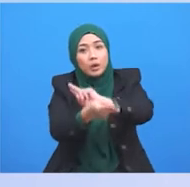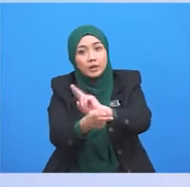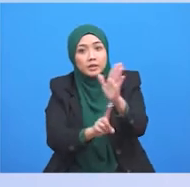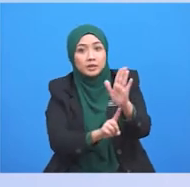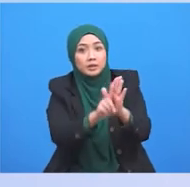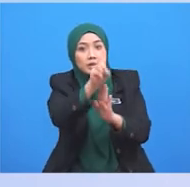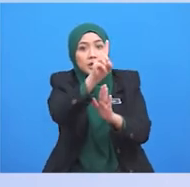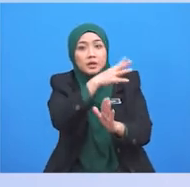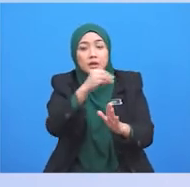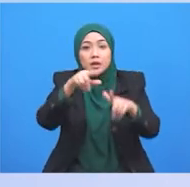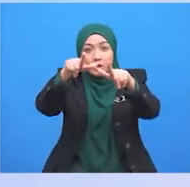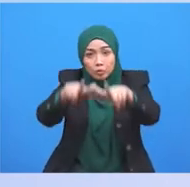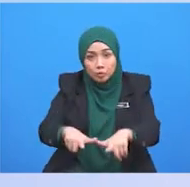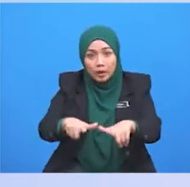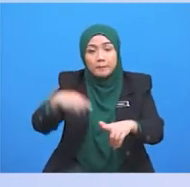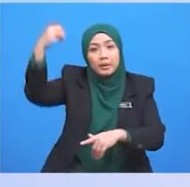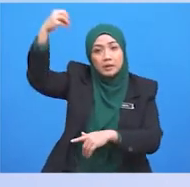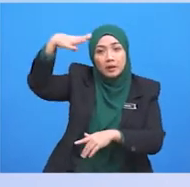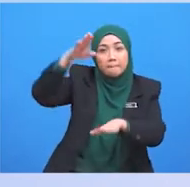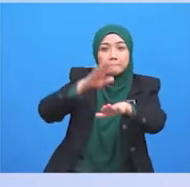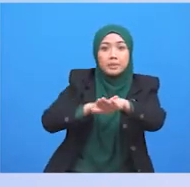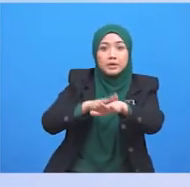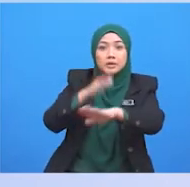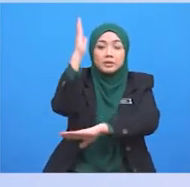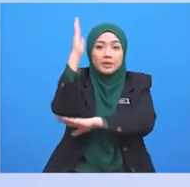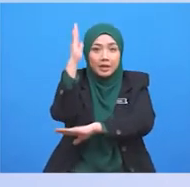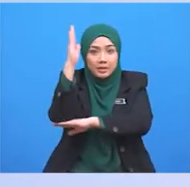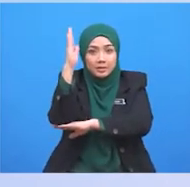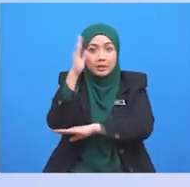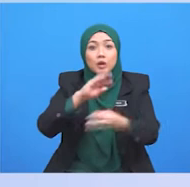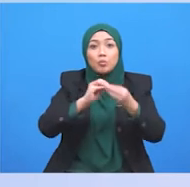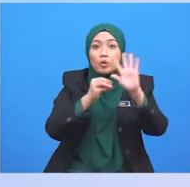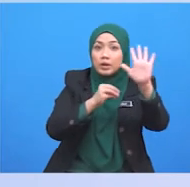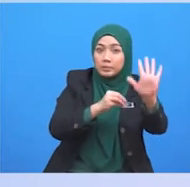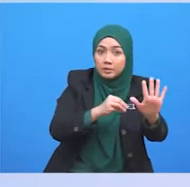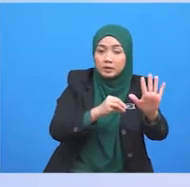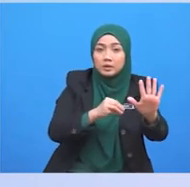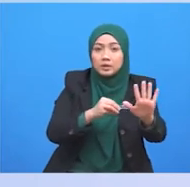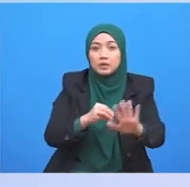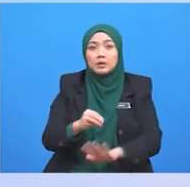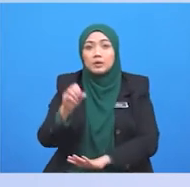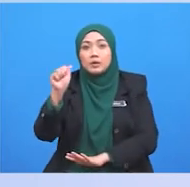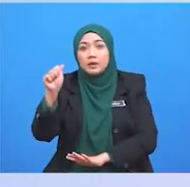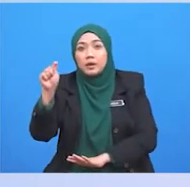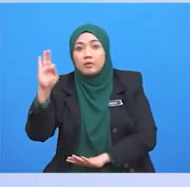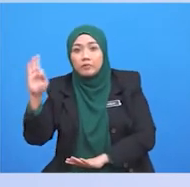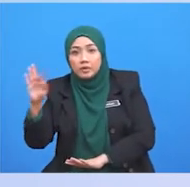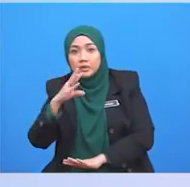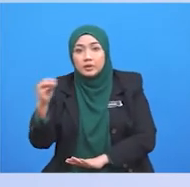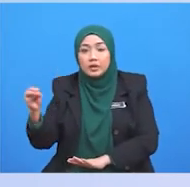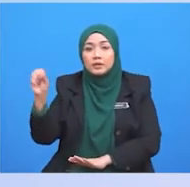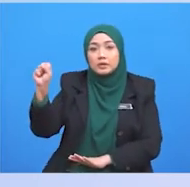perubahan ketinggian dan kedudukan matahari pada tengah hari. Kelima, kejadian aphelion dan